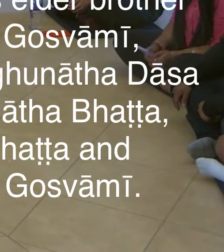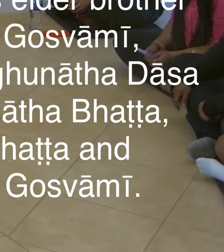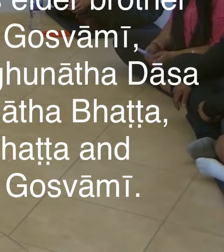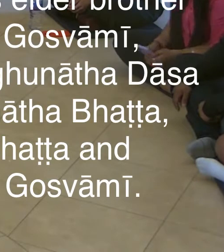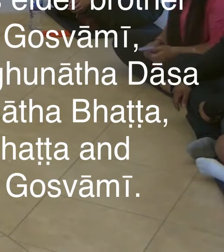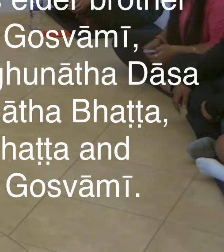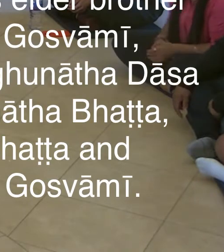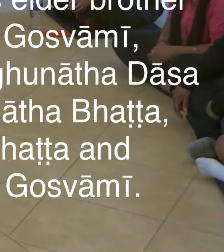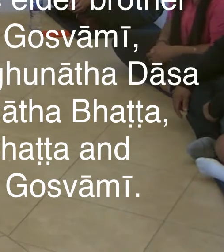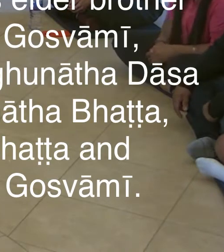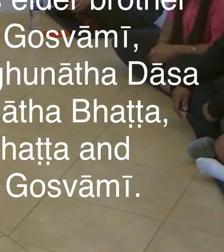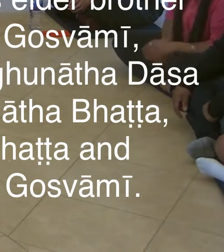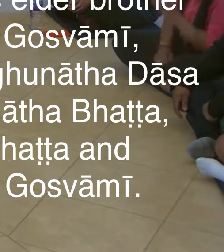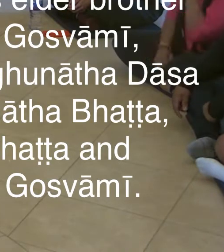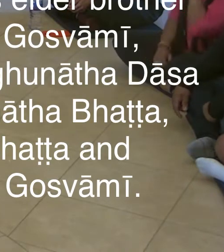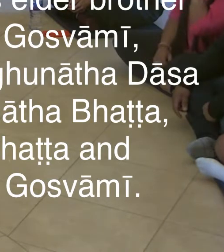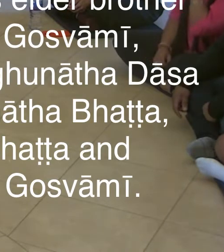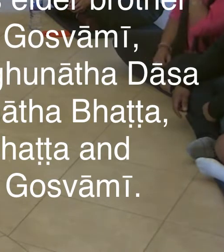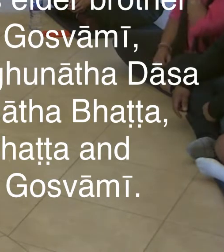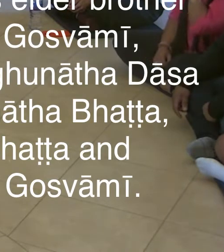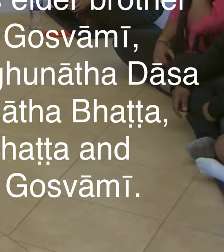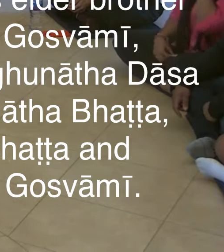श्रीरूपं साग्रजातं सहगना